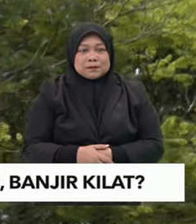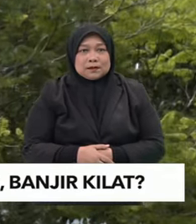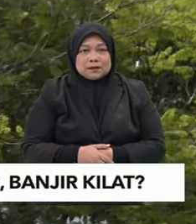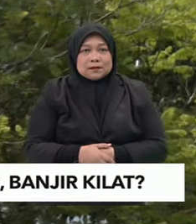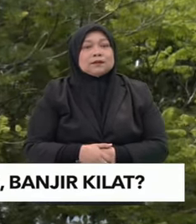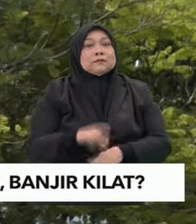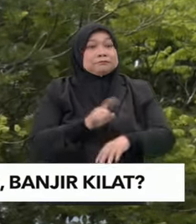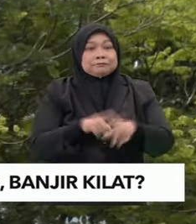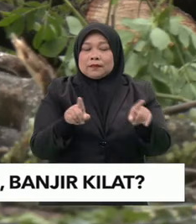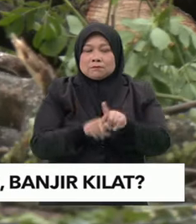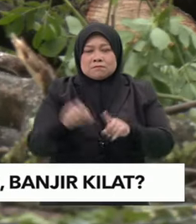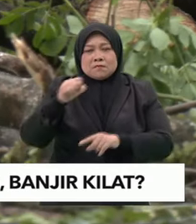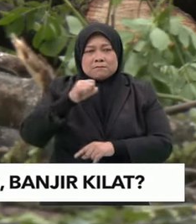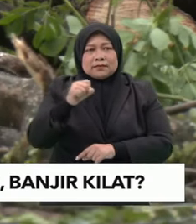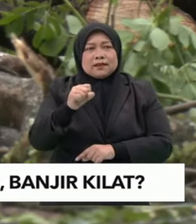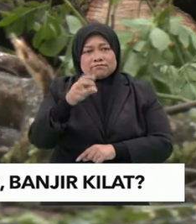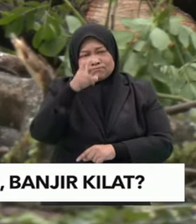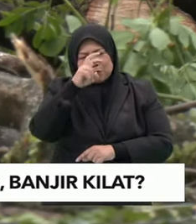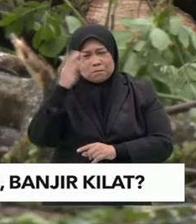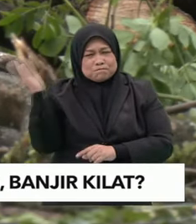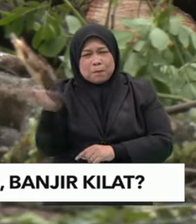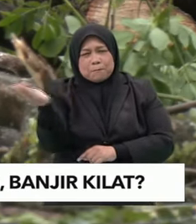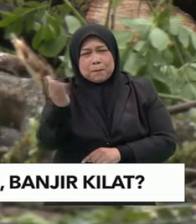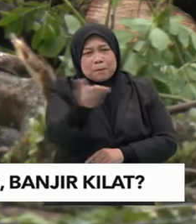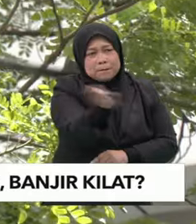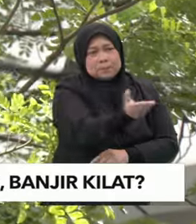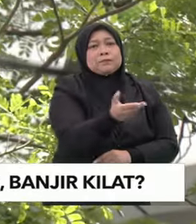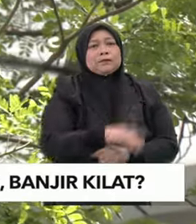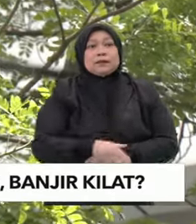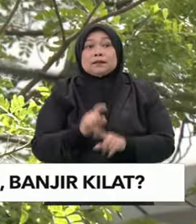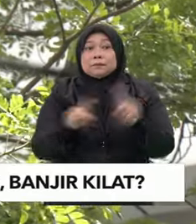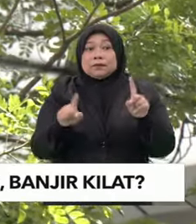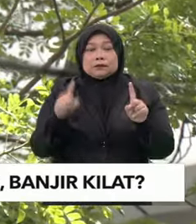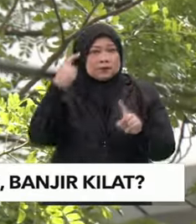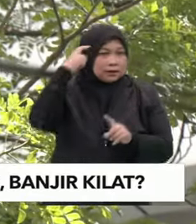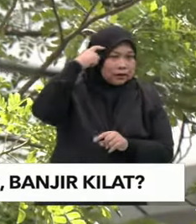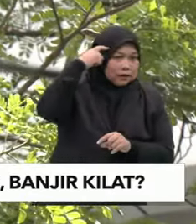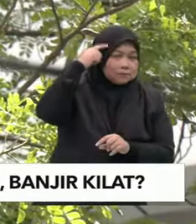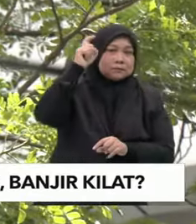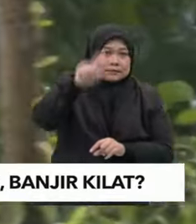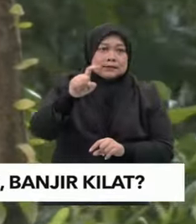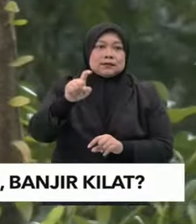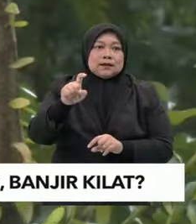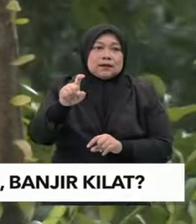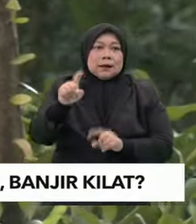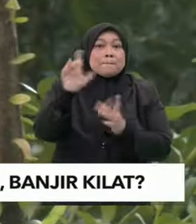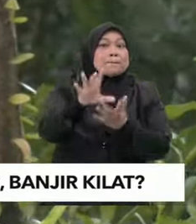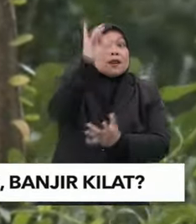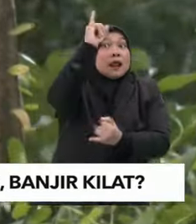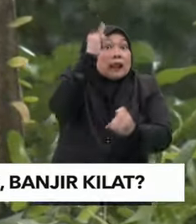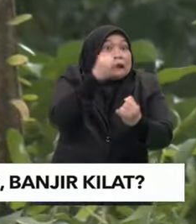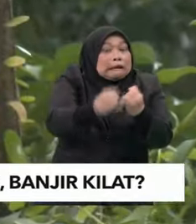Sritera dalam pada itu membantah keras cadangan menebang terus semua pokok besar. Sebaliknya beranggapan itu sepatutnya menjadi pilihan